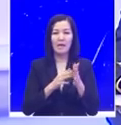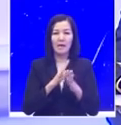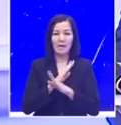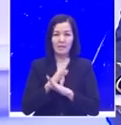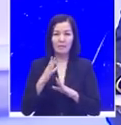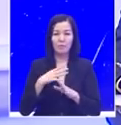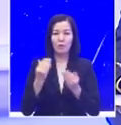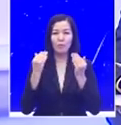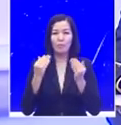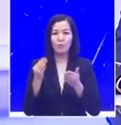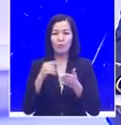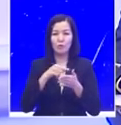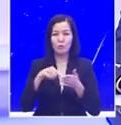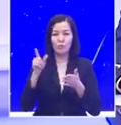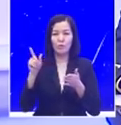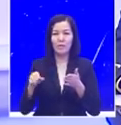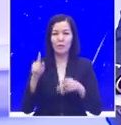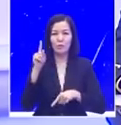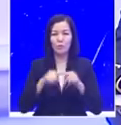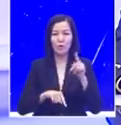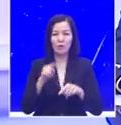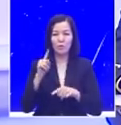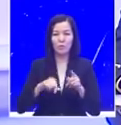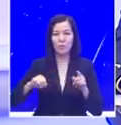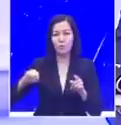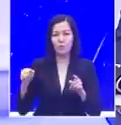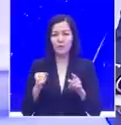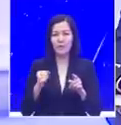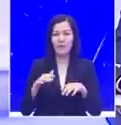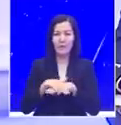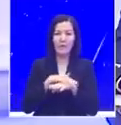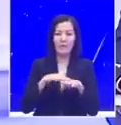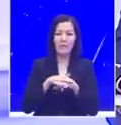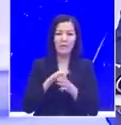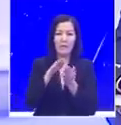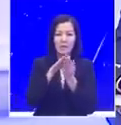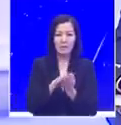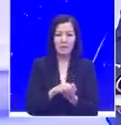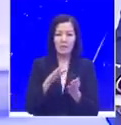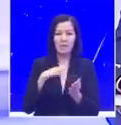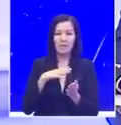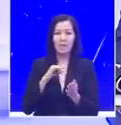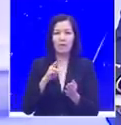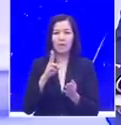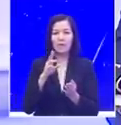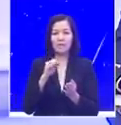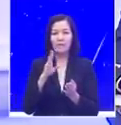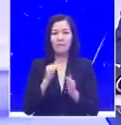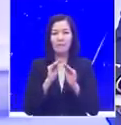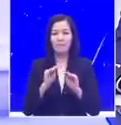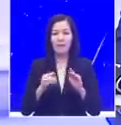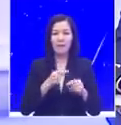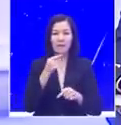өмірден озды. Бүгін қаламгерді туған туыс, дос жарандары ақтық сапарға шығарып салды. Жазылбекұлының соңында